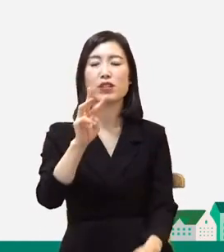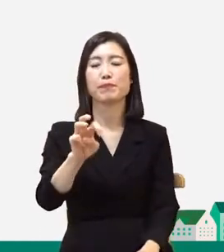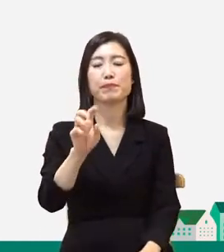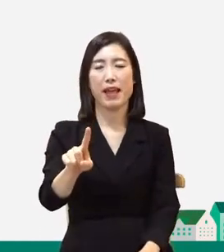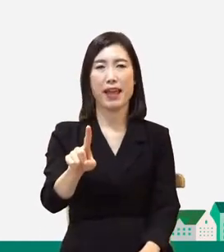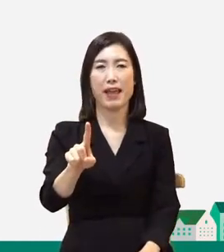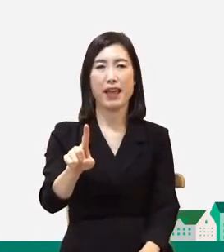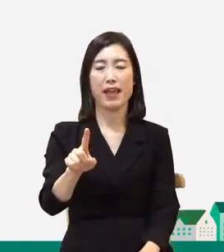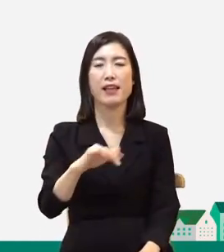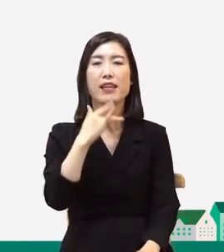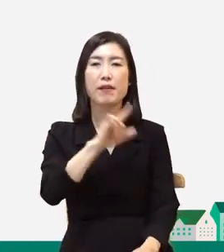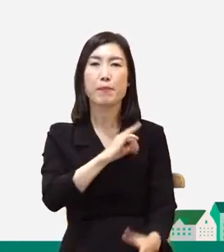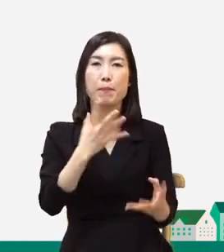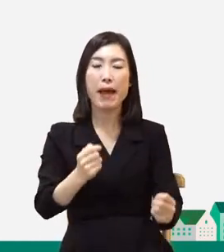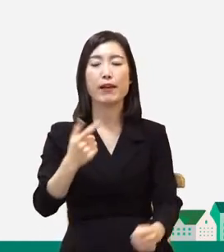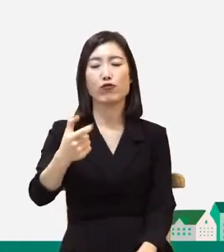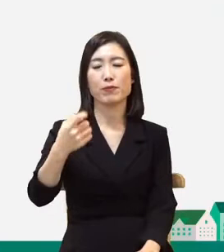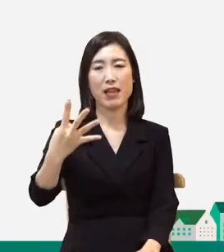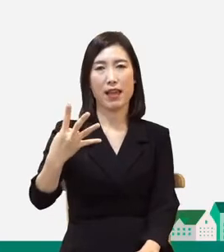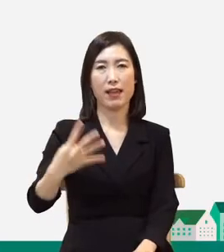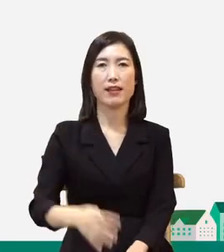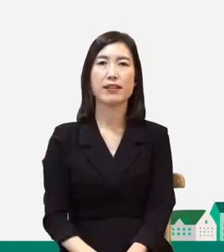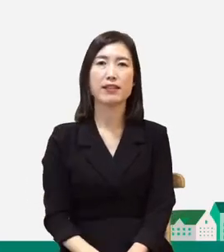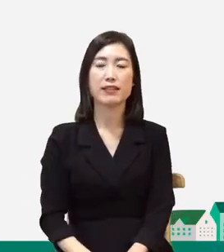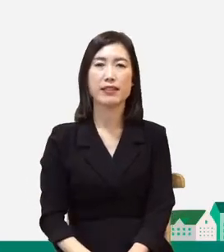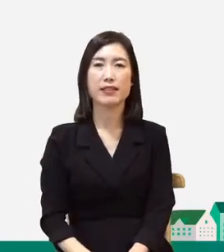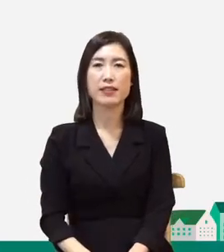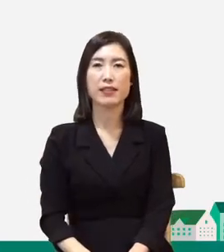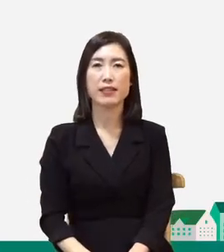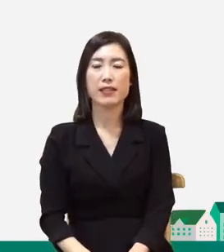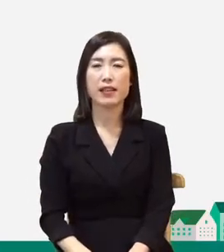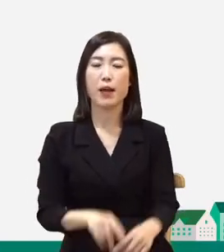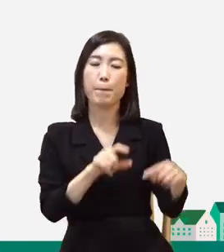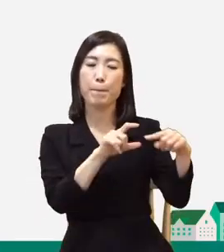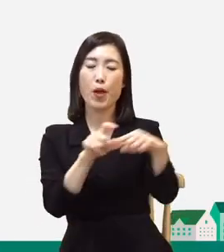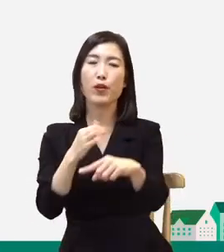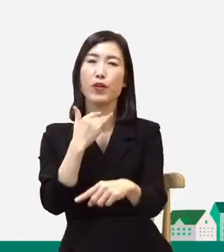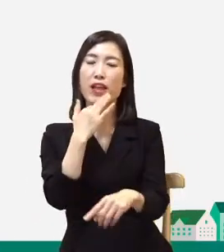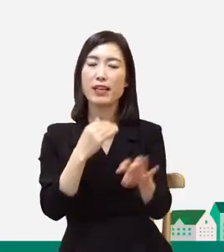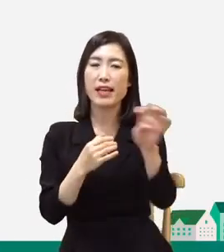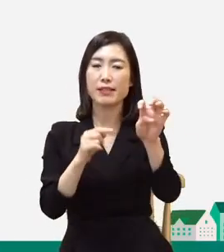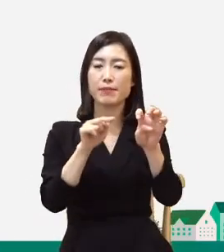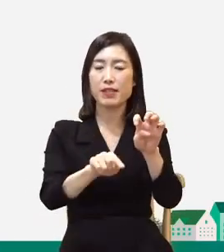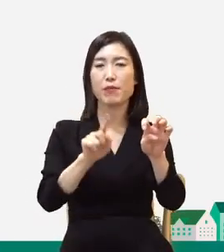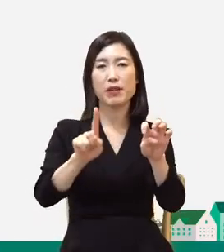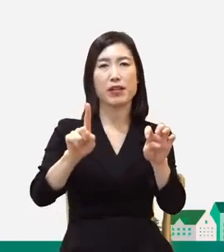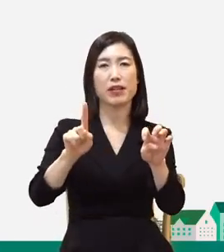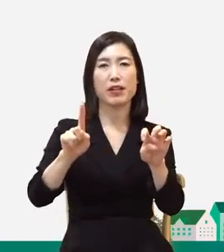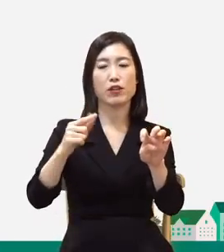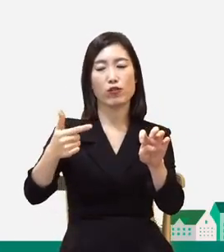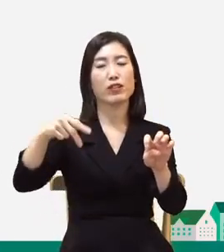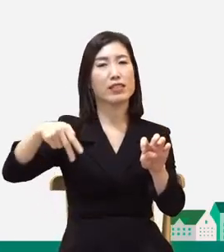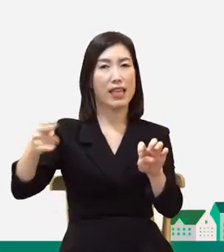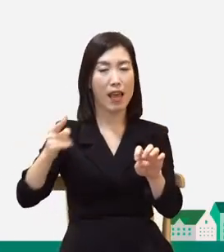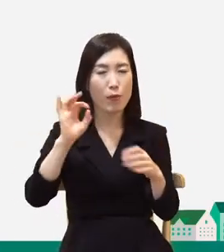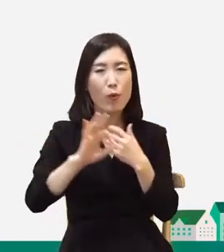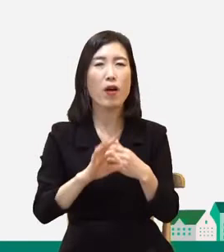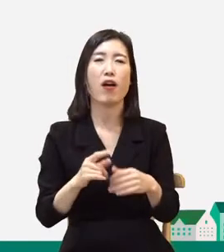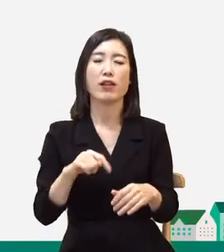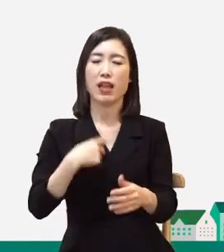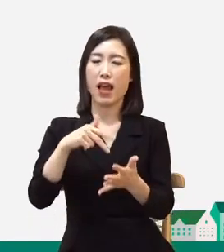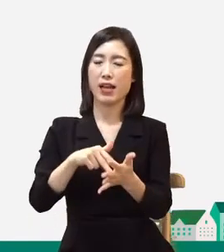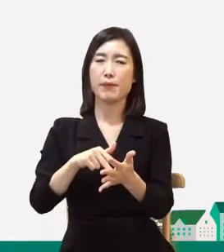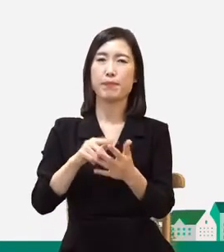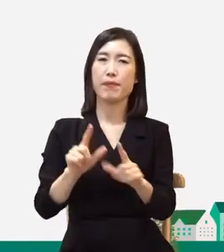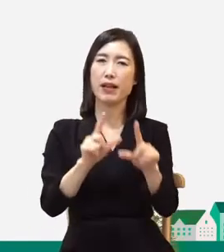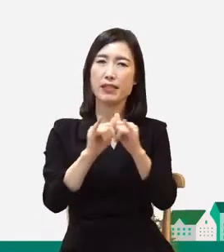31살이었고요. 가장 많으신 분은 64세였습니다. 샘소년제 평균 연령이 41.6세인 것을 감안하면은 자립하고 계신